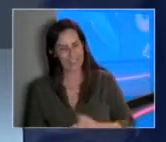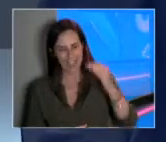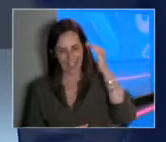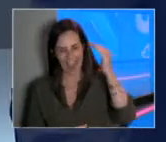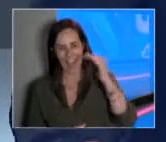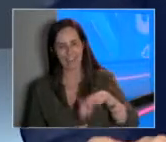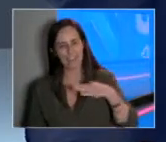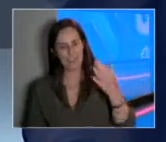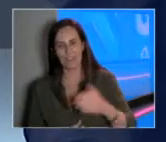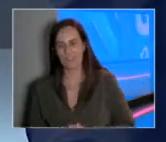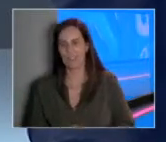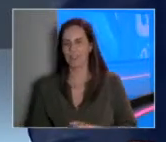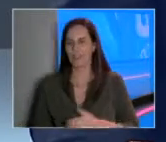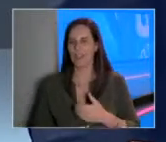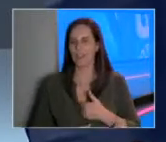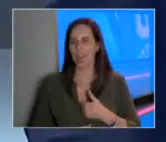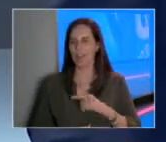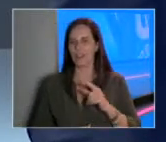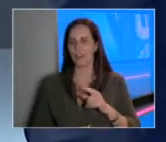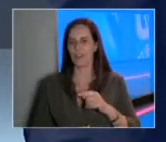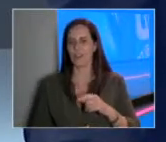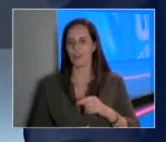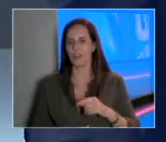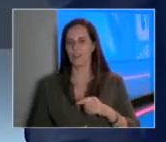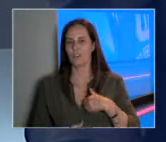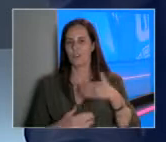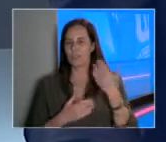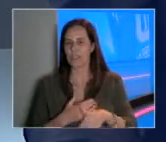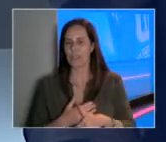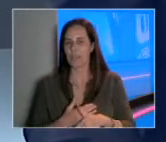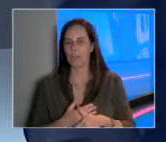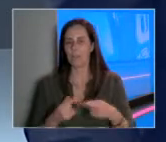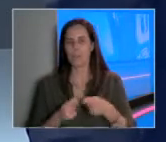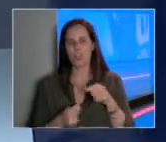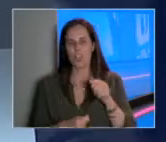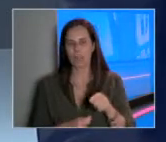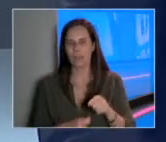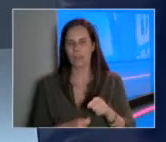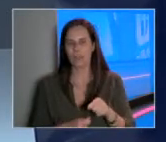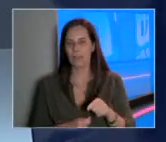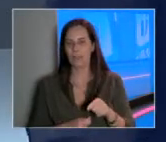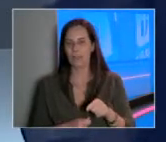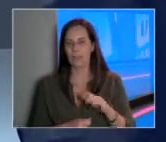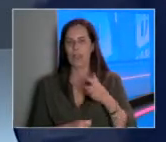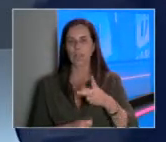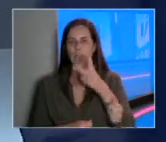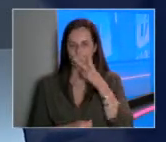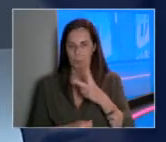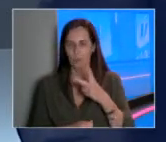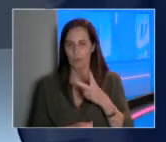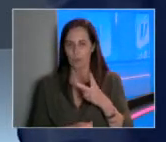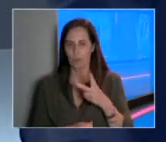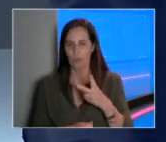אני ערב טוב, מה שלומך? טוב, אז אני בוחר לסיים את המשדר שלנו בעניין הזה ואיתך. איך אתה רואה את זה